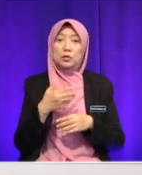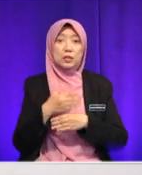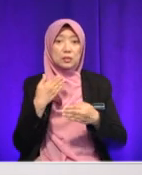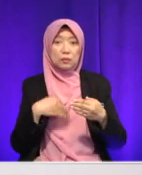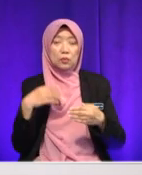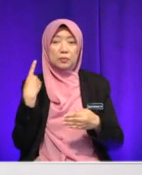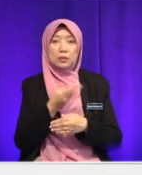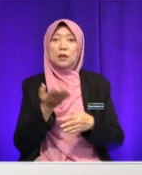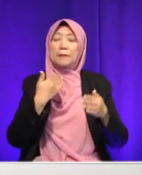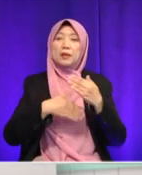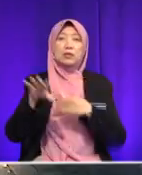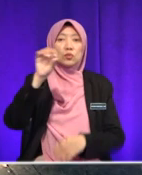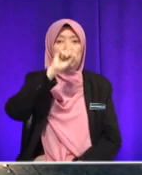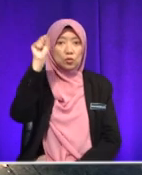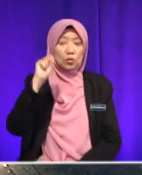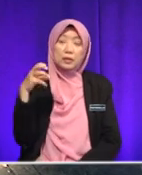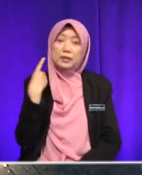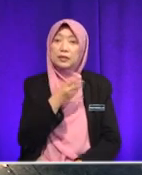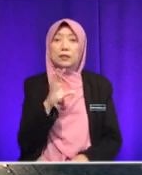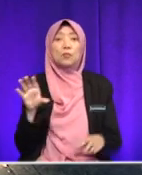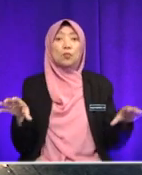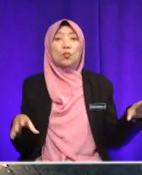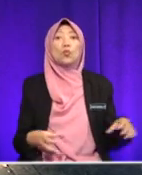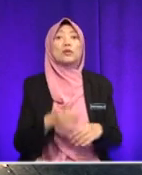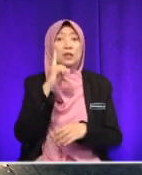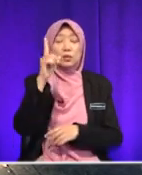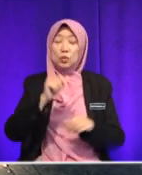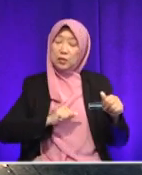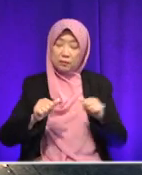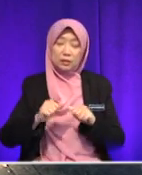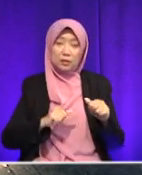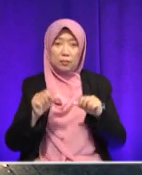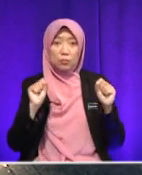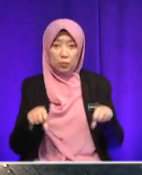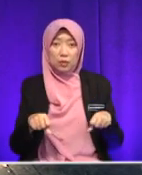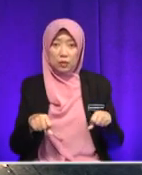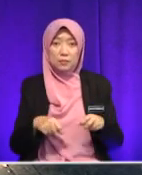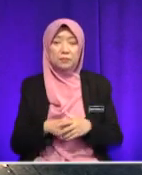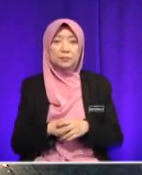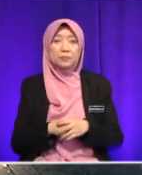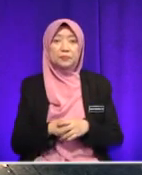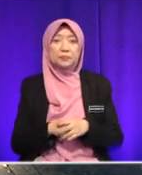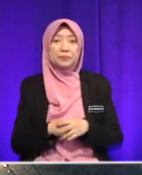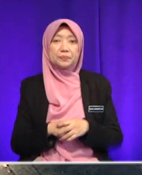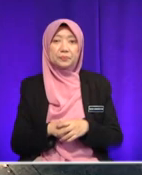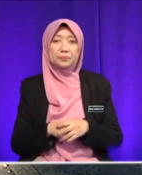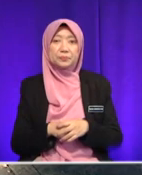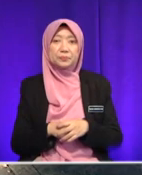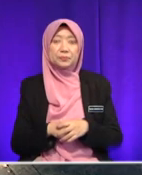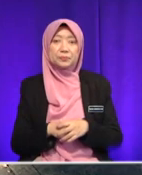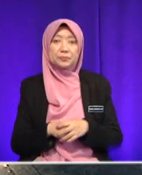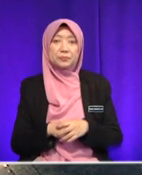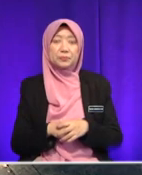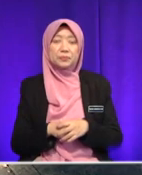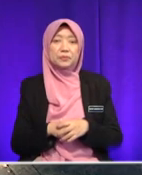kepada soalan, apa kata kita buat satu aktiviti? Boleh, boleh. Saya cuba, boleh? Saya cuba. Kami cuba, kami cuba. Okey, baik. Baik, di